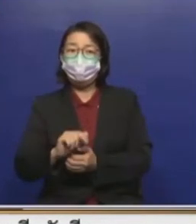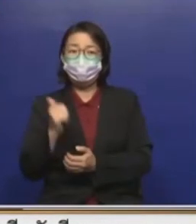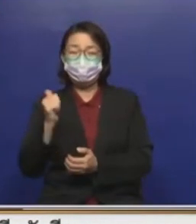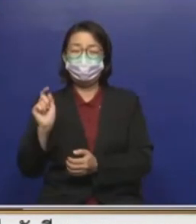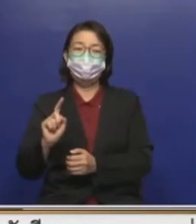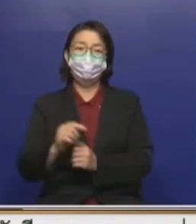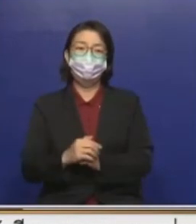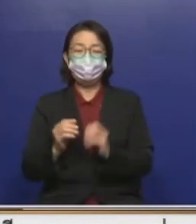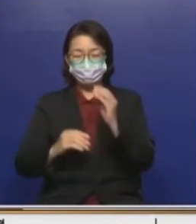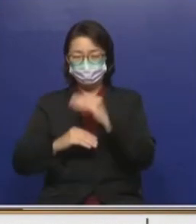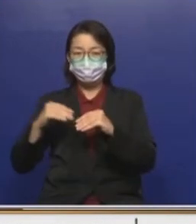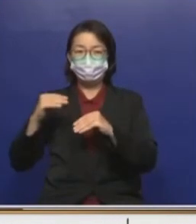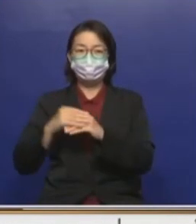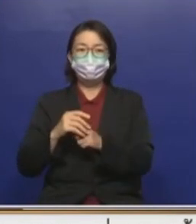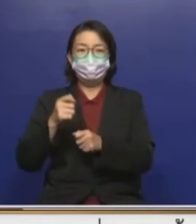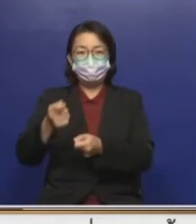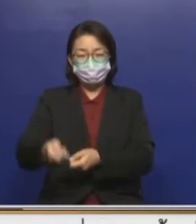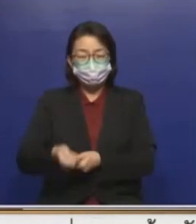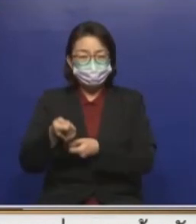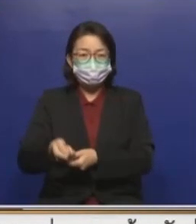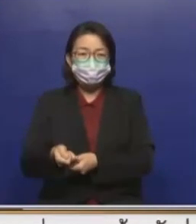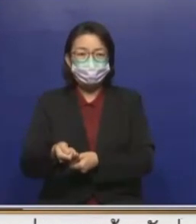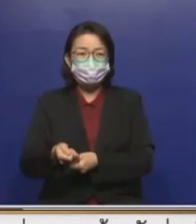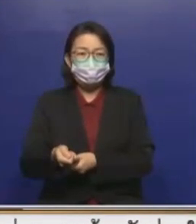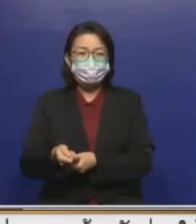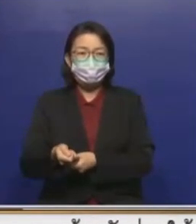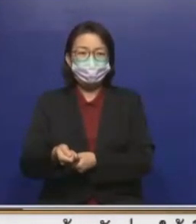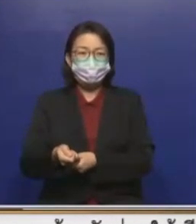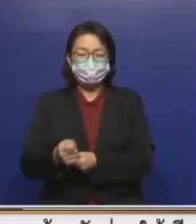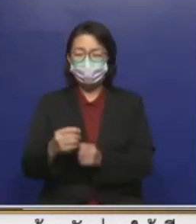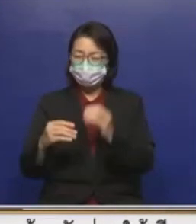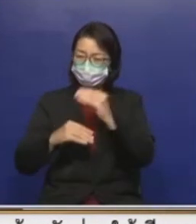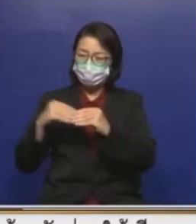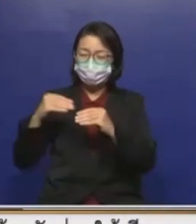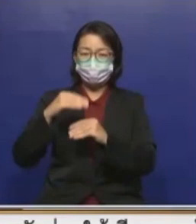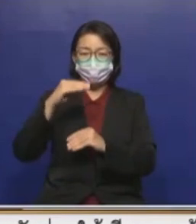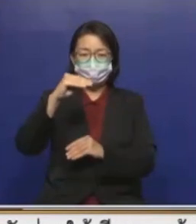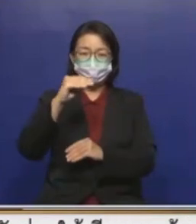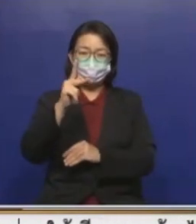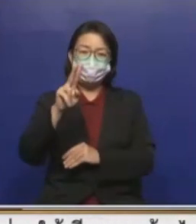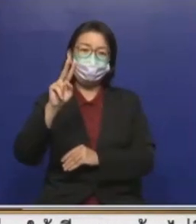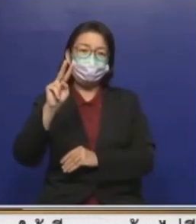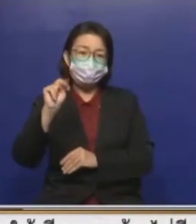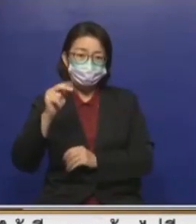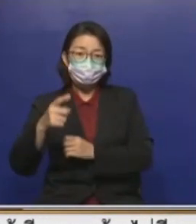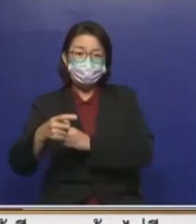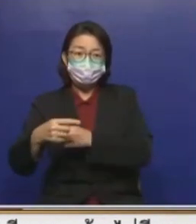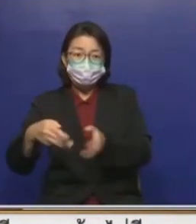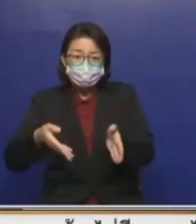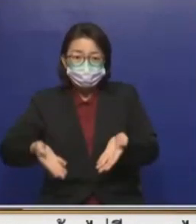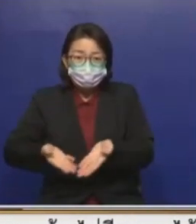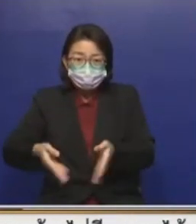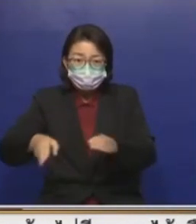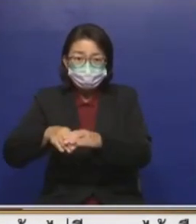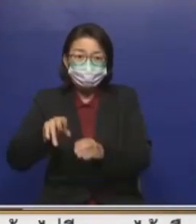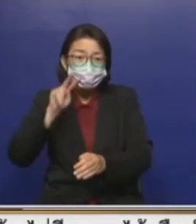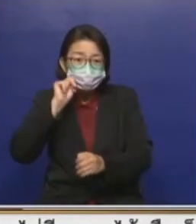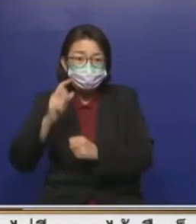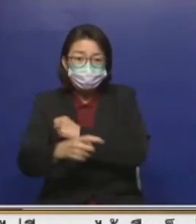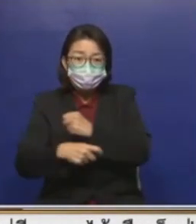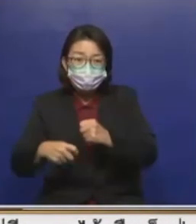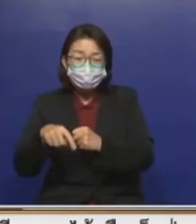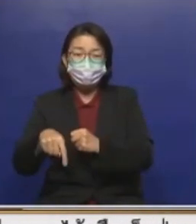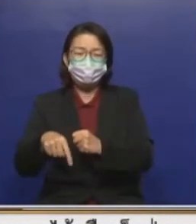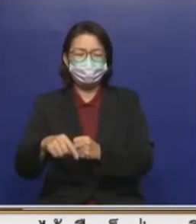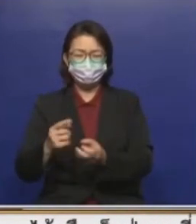ช่นโครงการเกษตรทฤษฎีใหม่โครงการโคกหนองนาในพื้นที่ที่เป็นดินทรายในภาคอีสานค่ะซึ่งดิฉันก็ไม่แน่ใจ